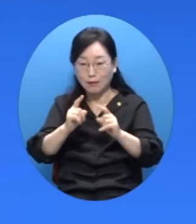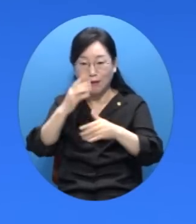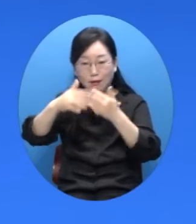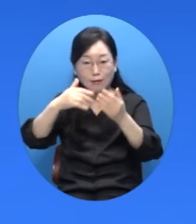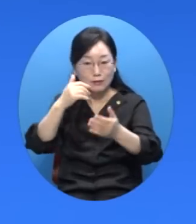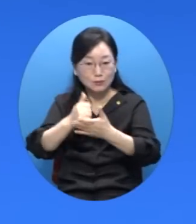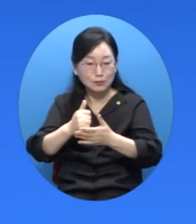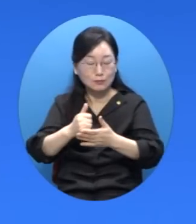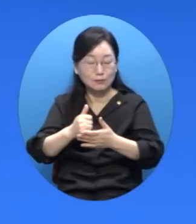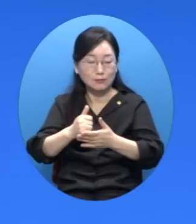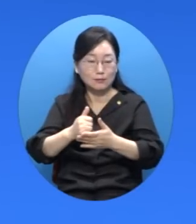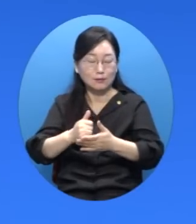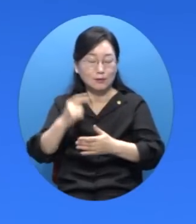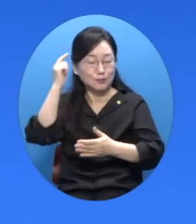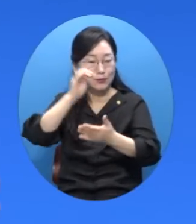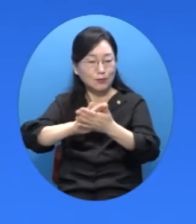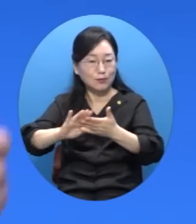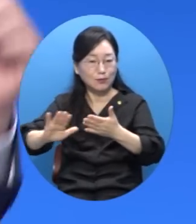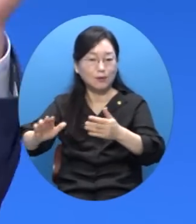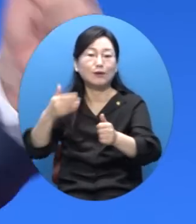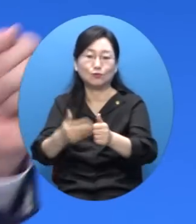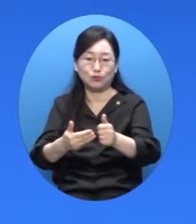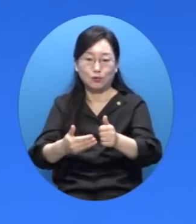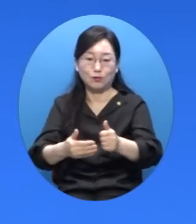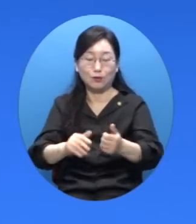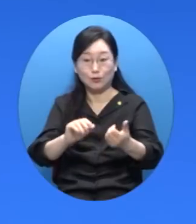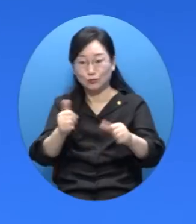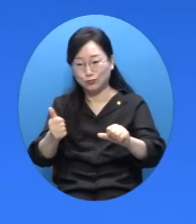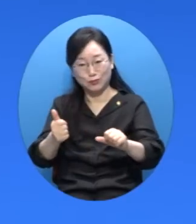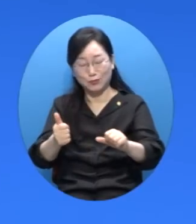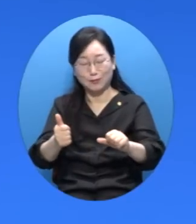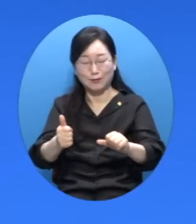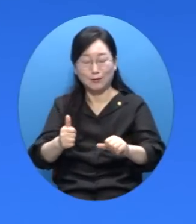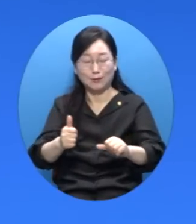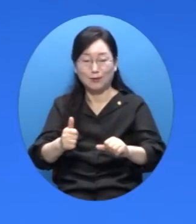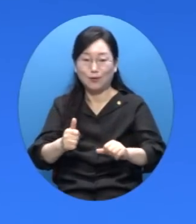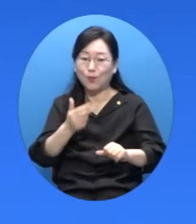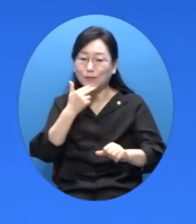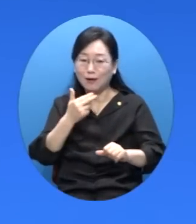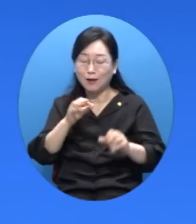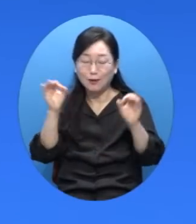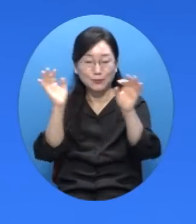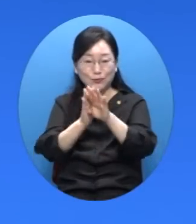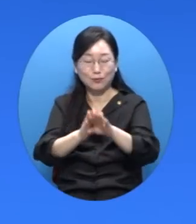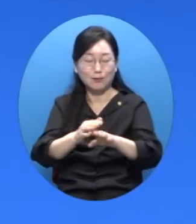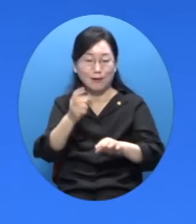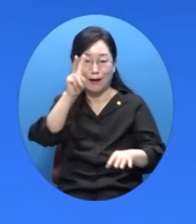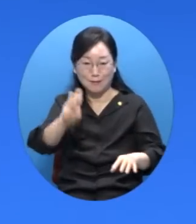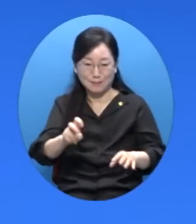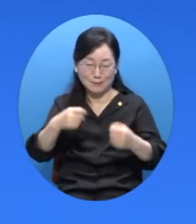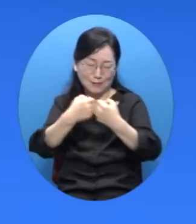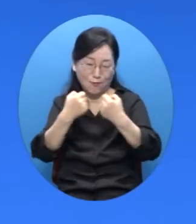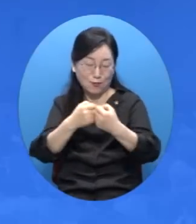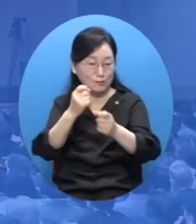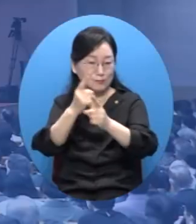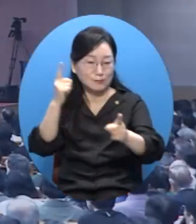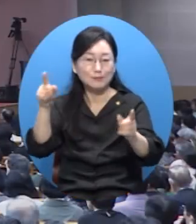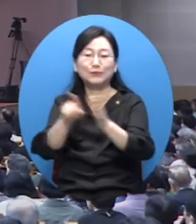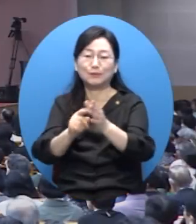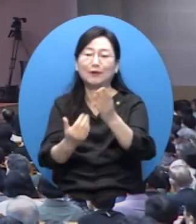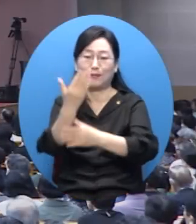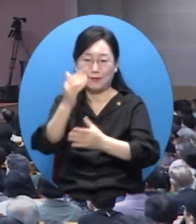주시고 그때부터 죽음의 공포에서 벗어나 이제 내가 암과 싸워 승리할 수 있겠다 하는 믿음이 들어오게 되었습니다. 그래서